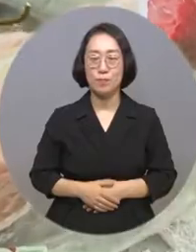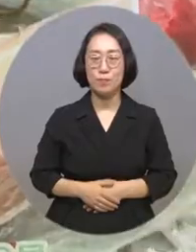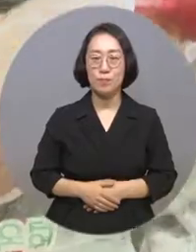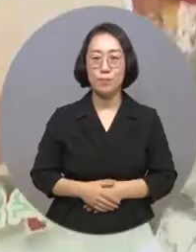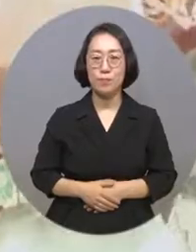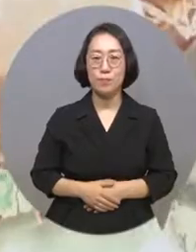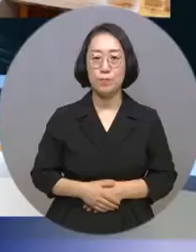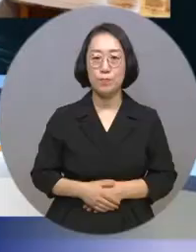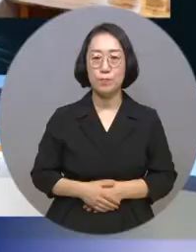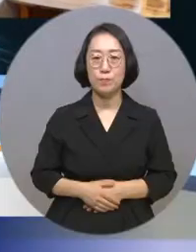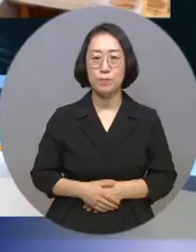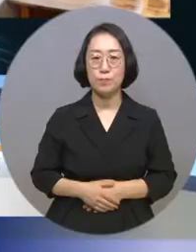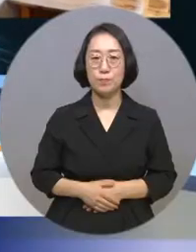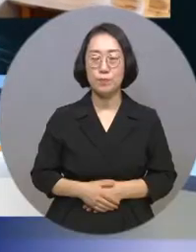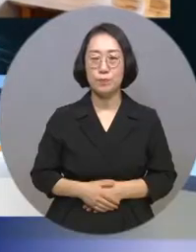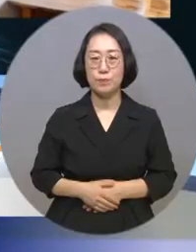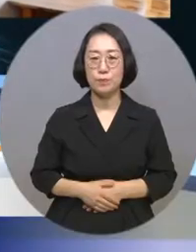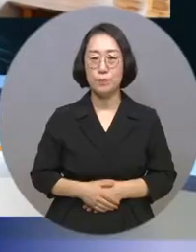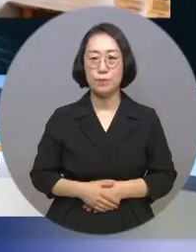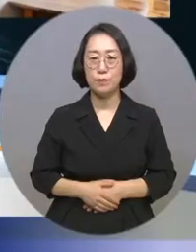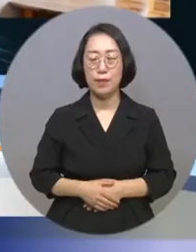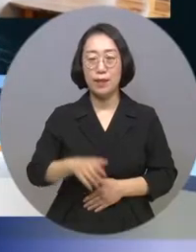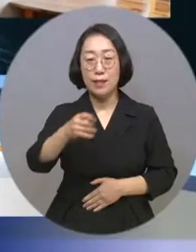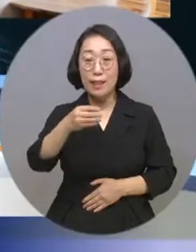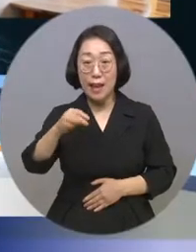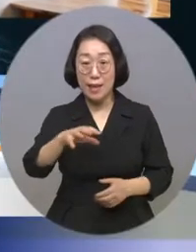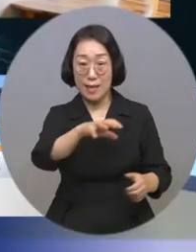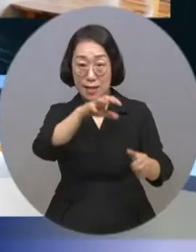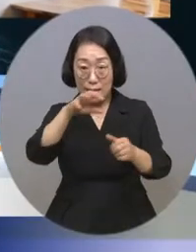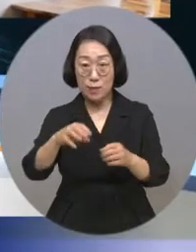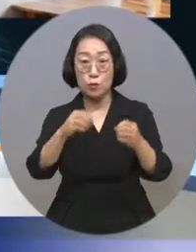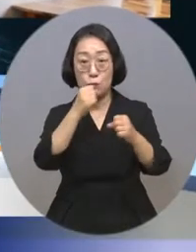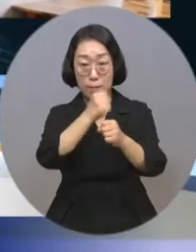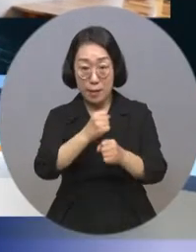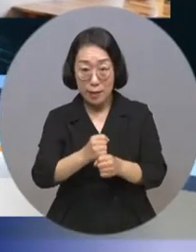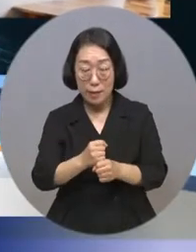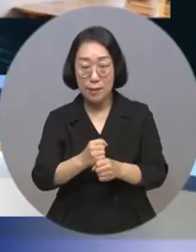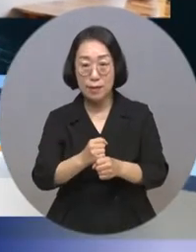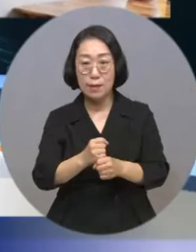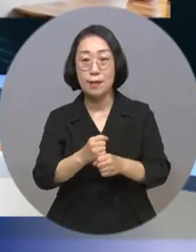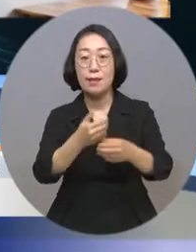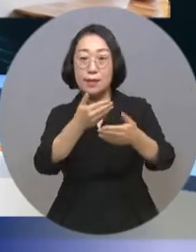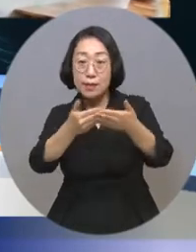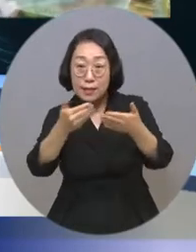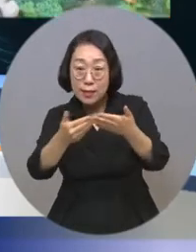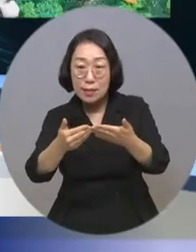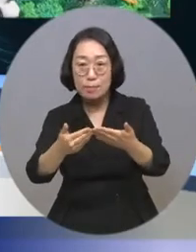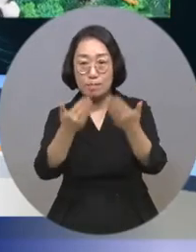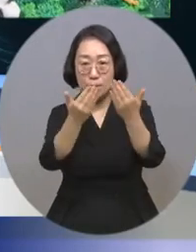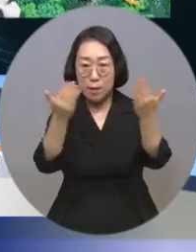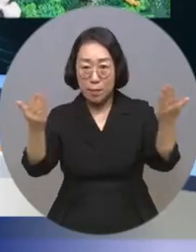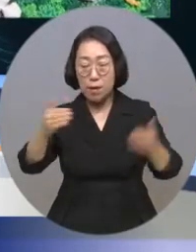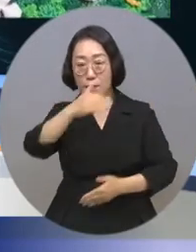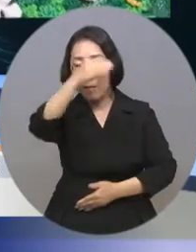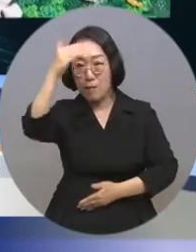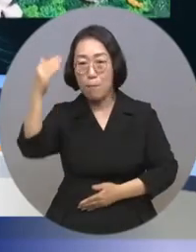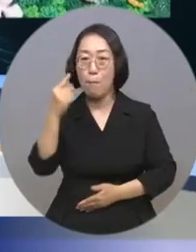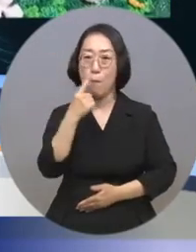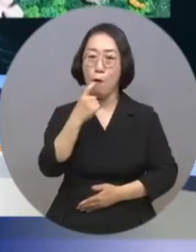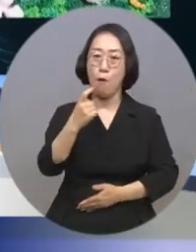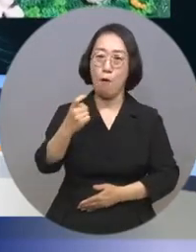장유진입니다. 클레이를 이용해 목화꽃을 표현한 작품들이 전시장을 아름답고 신비롭게